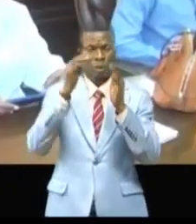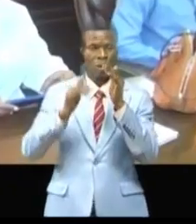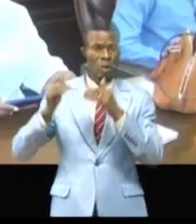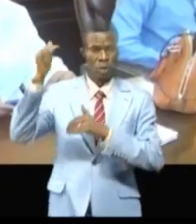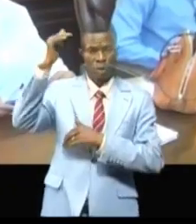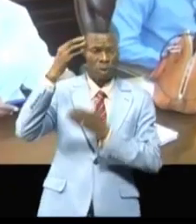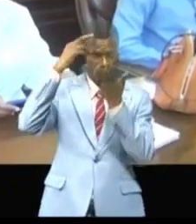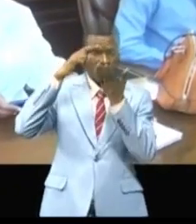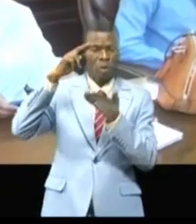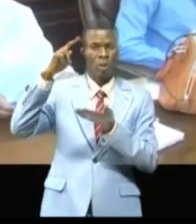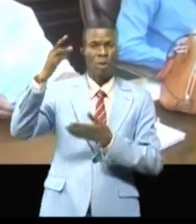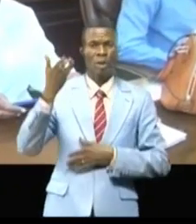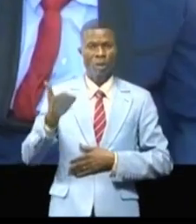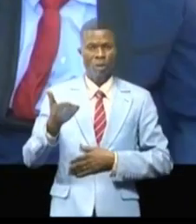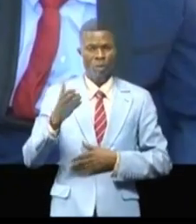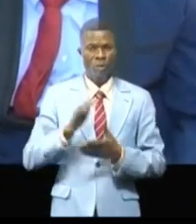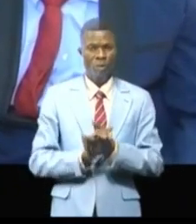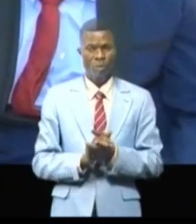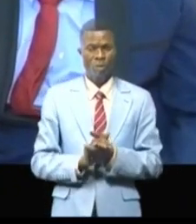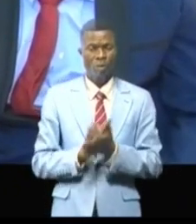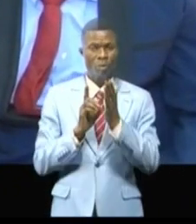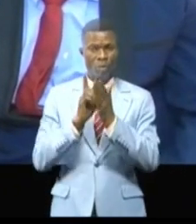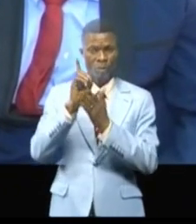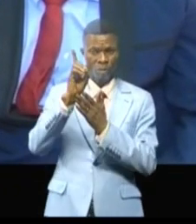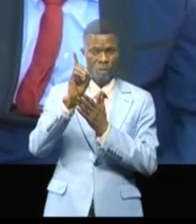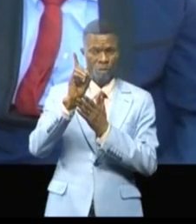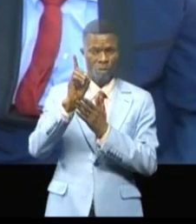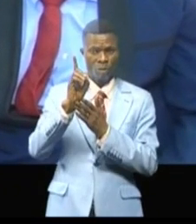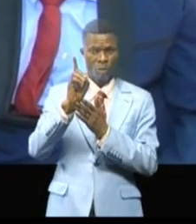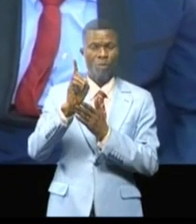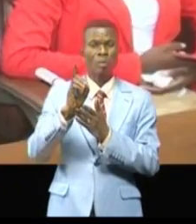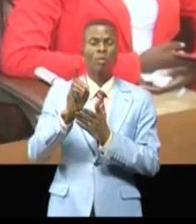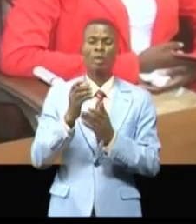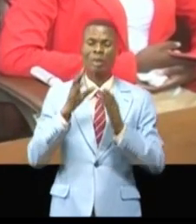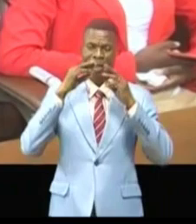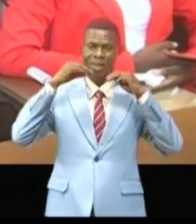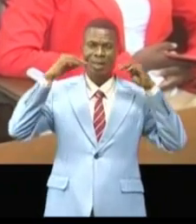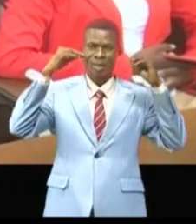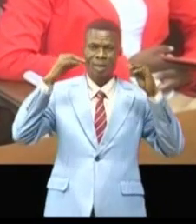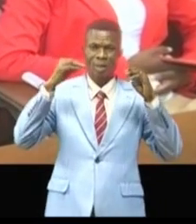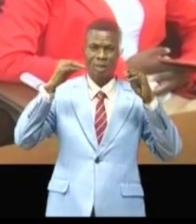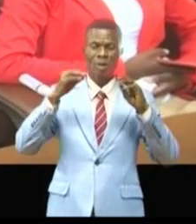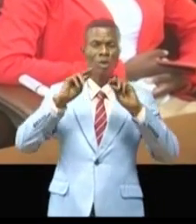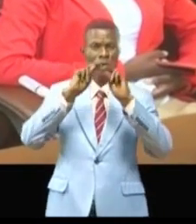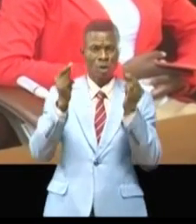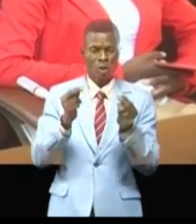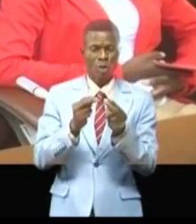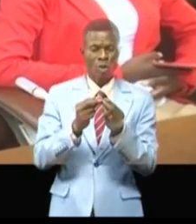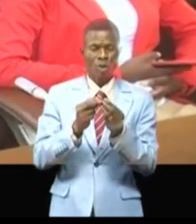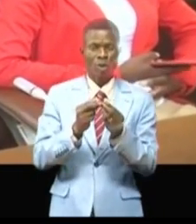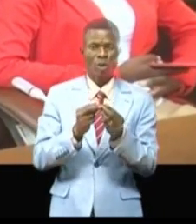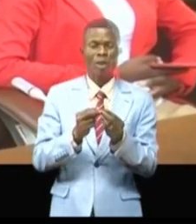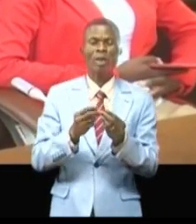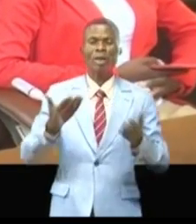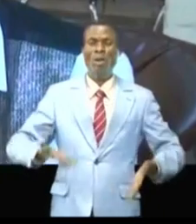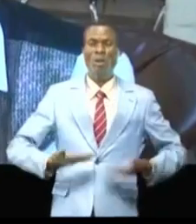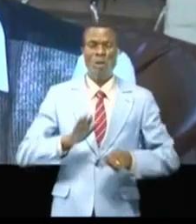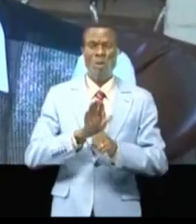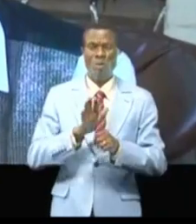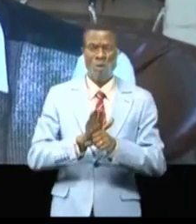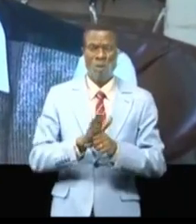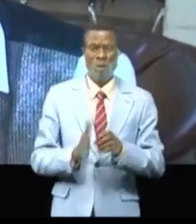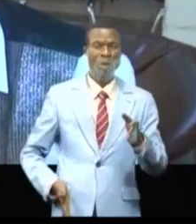et universitaire. La montagne a-t-elle accouché d'une souris ou la colline inspirée serait-elle en